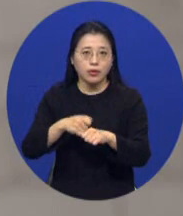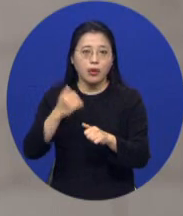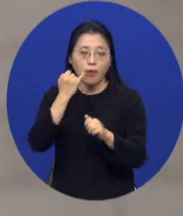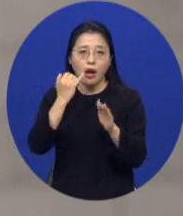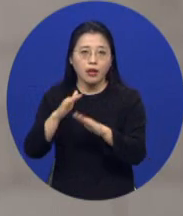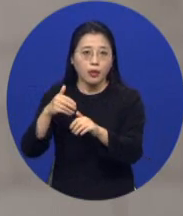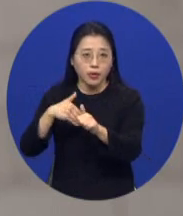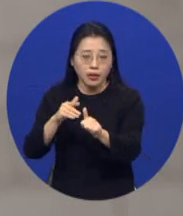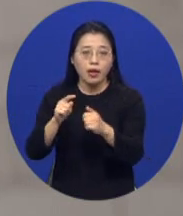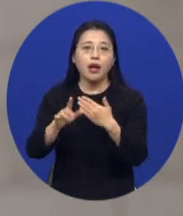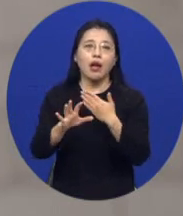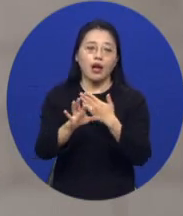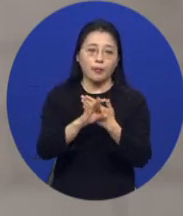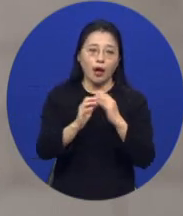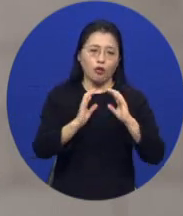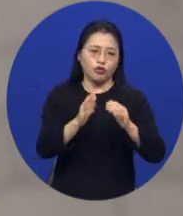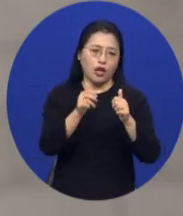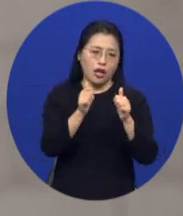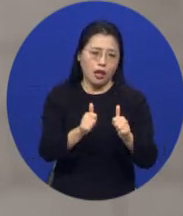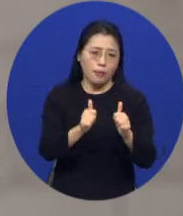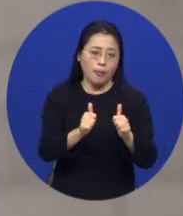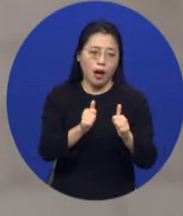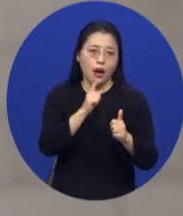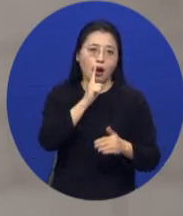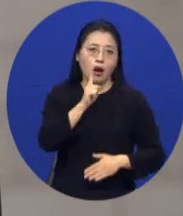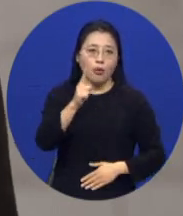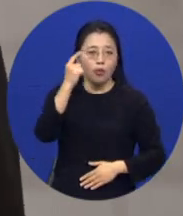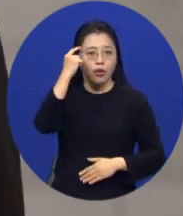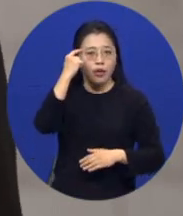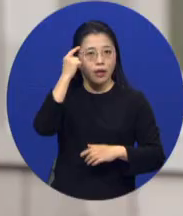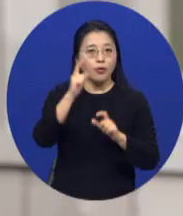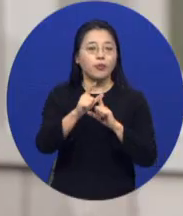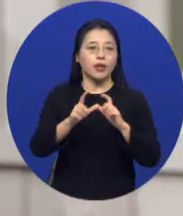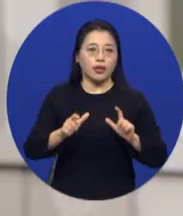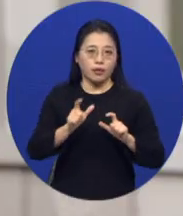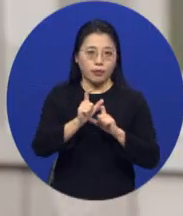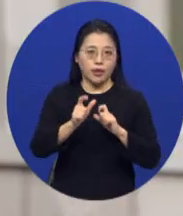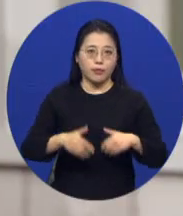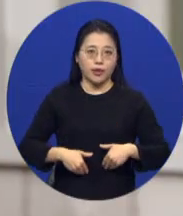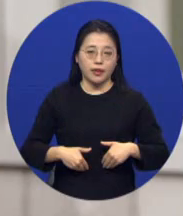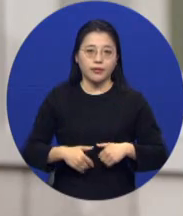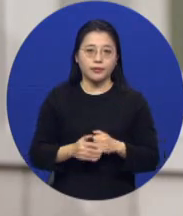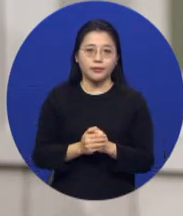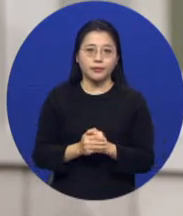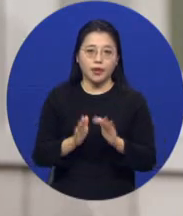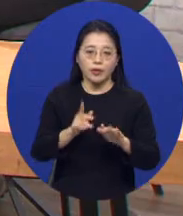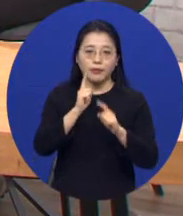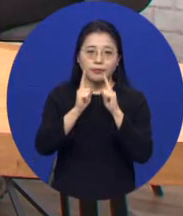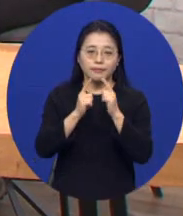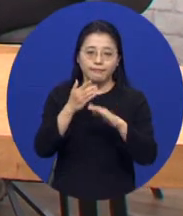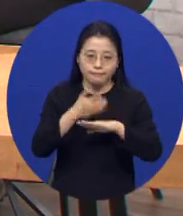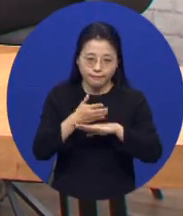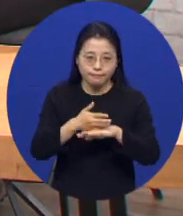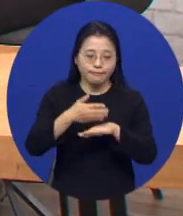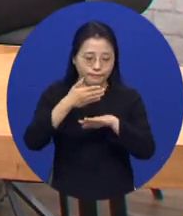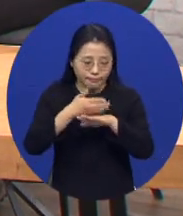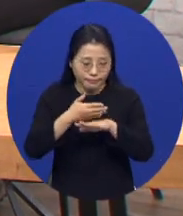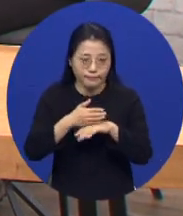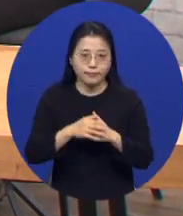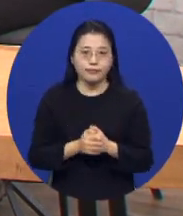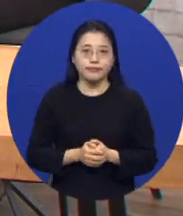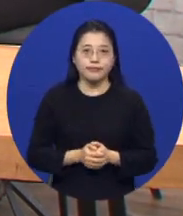국제사회에 심판을 받게 하는 방법까지도 고려할 수 있다고 생각합니다 이정미 대표님 오늘 말씀 고맙습니다